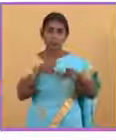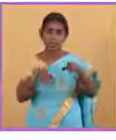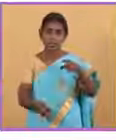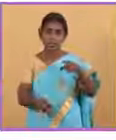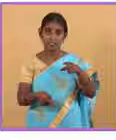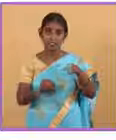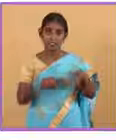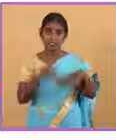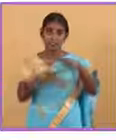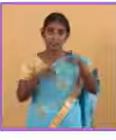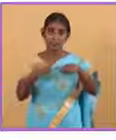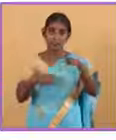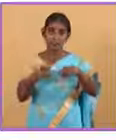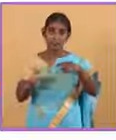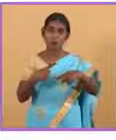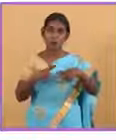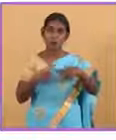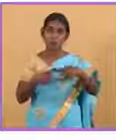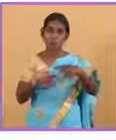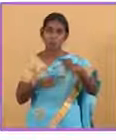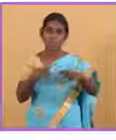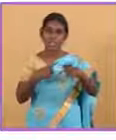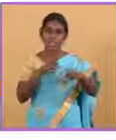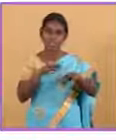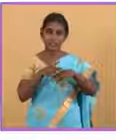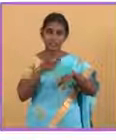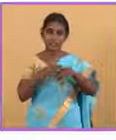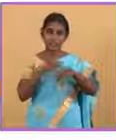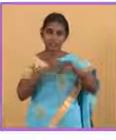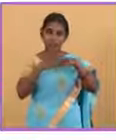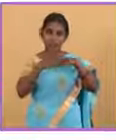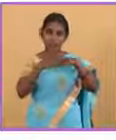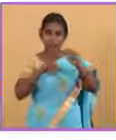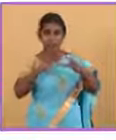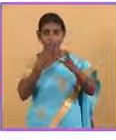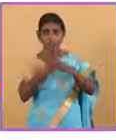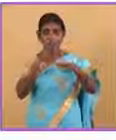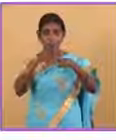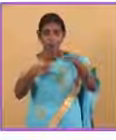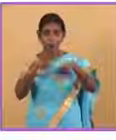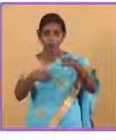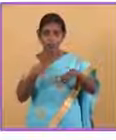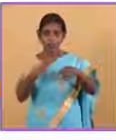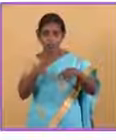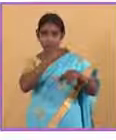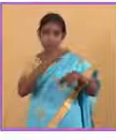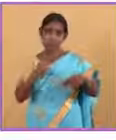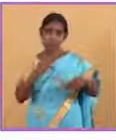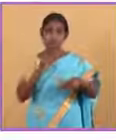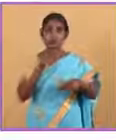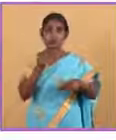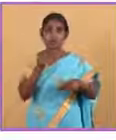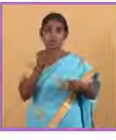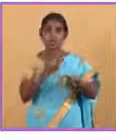உருளை உருளையாக தேய்மானம் பெற்று உருளை கற்களாக இருக்கின்றன. அதே ஒரு சில எல்லா கற்களும் உருண்டு வருகின்றன. ஒரு சில கற்கள்